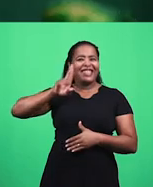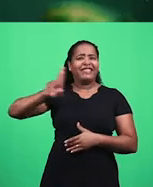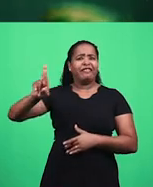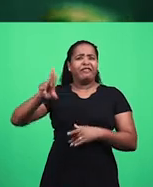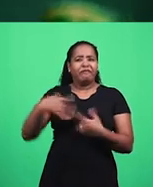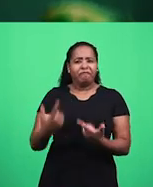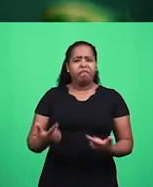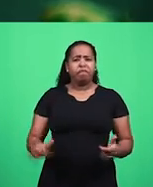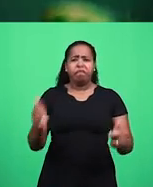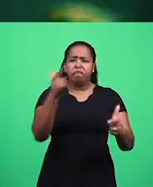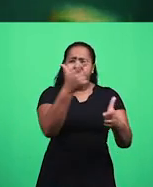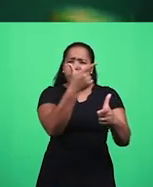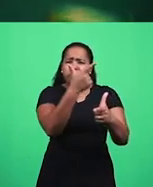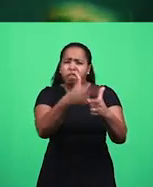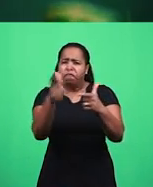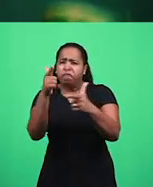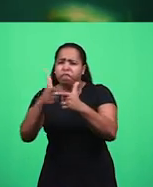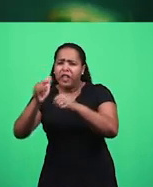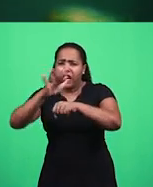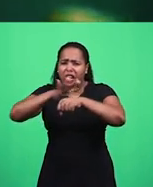Поэтому я счастлив.